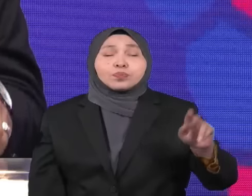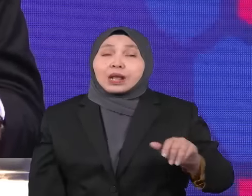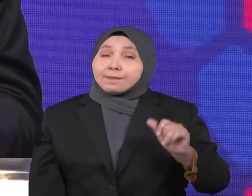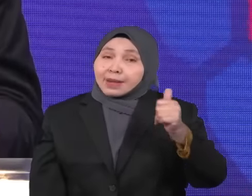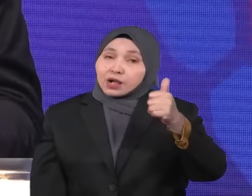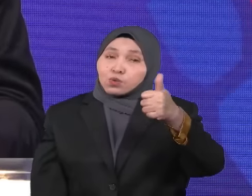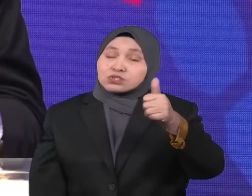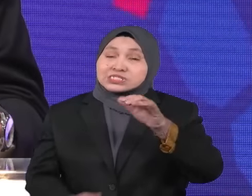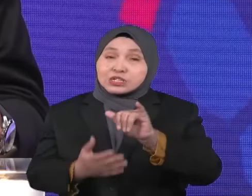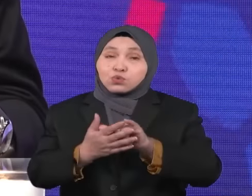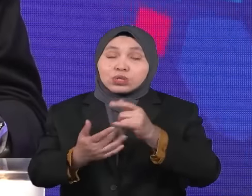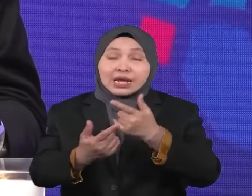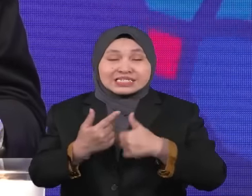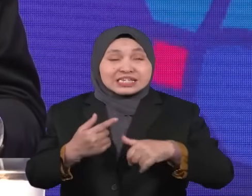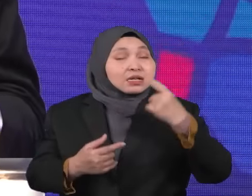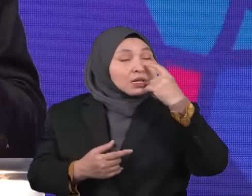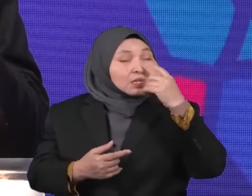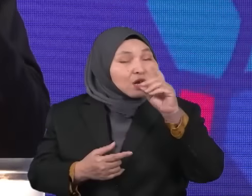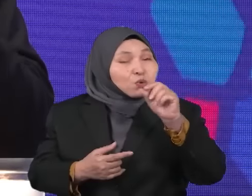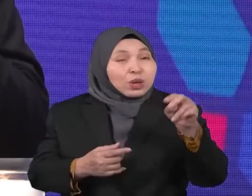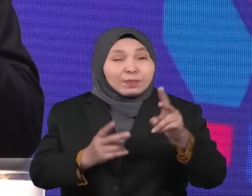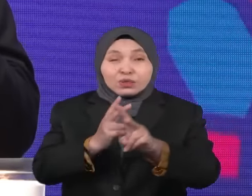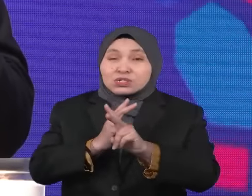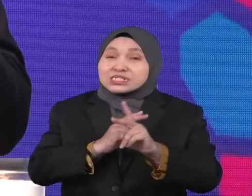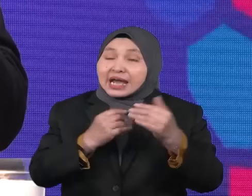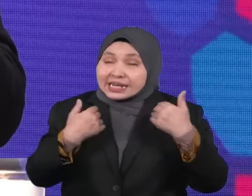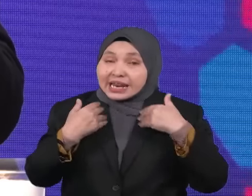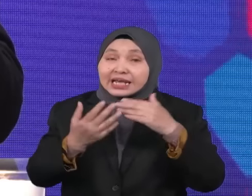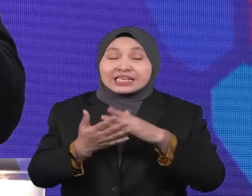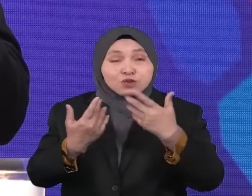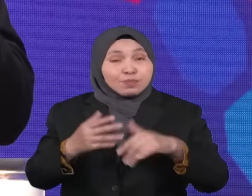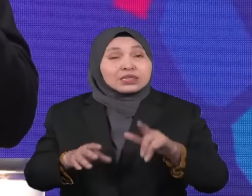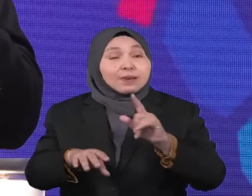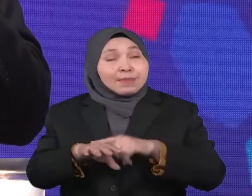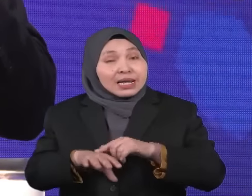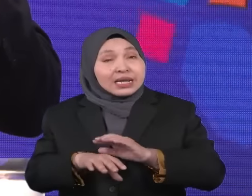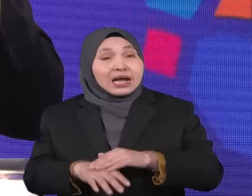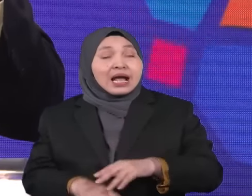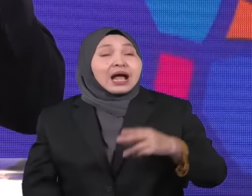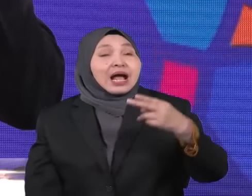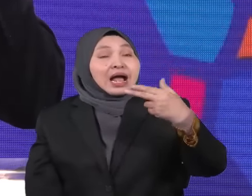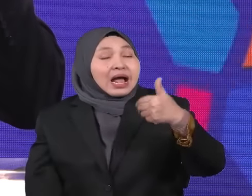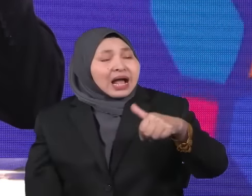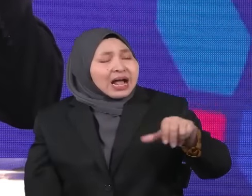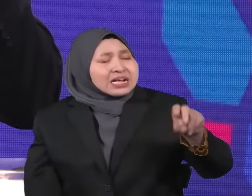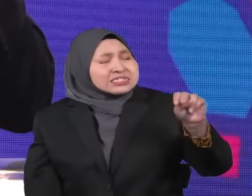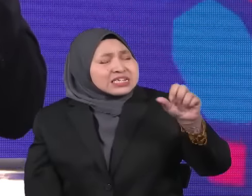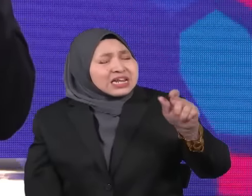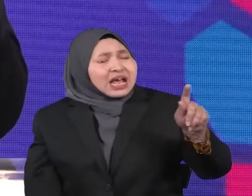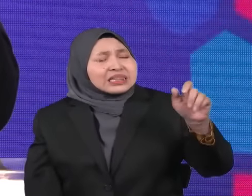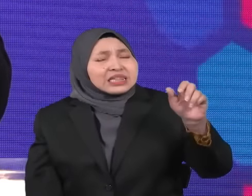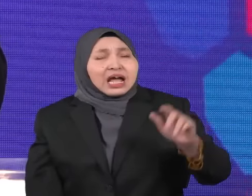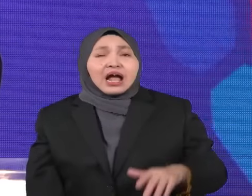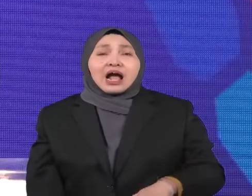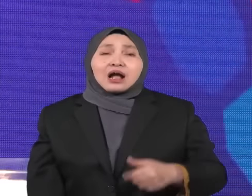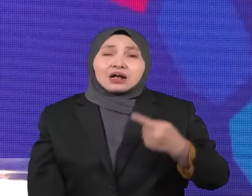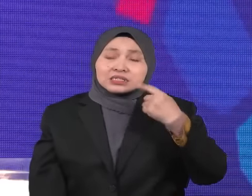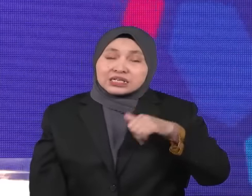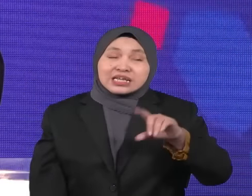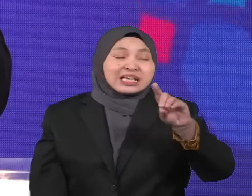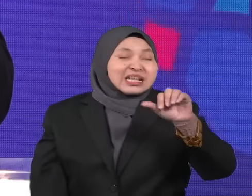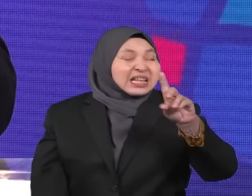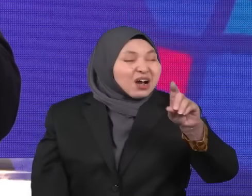Bagus. Itu dari segi dengung yang perlu kita jaga. Ada lagi selepas itu, iaitulah pada hasanatan. Wah, sama juga idgham ma'al